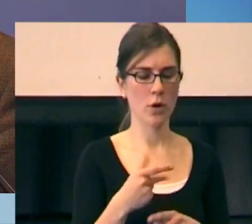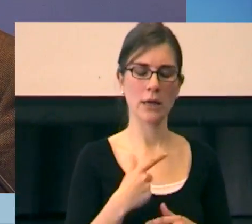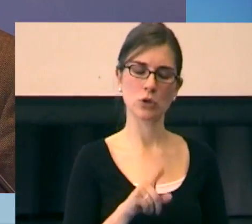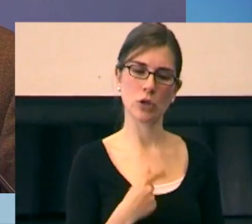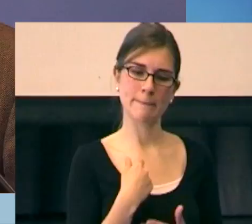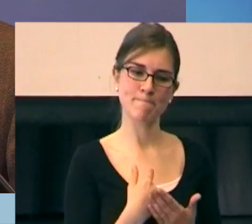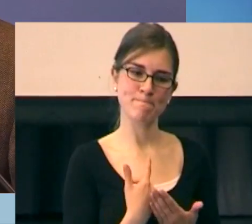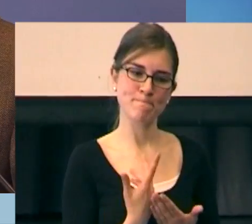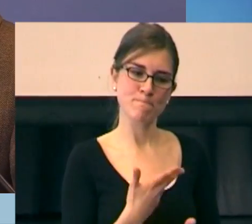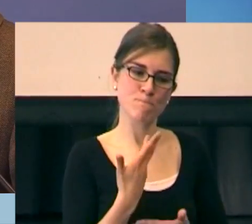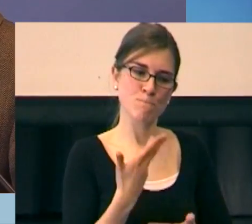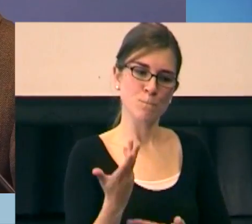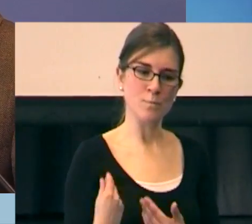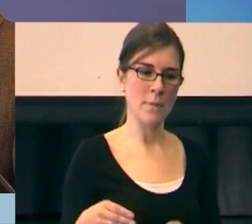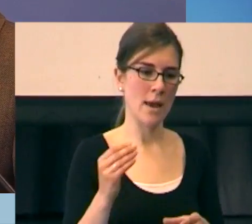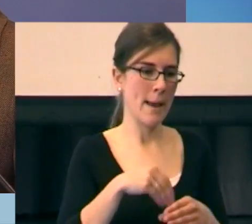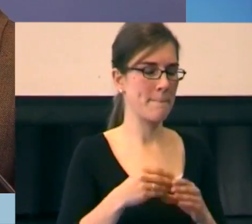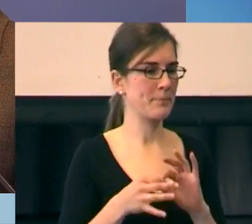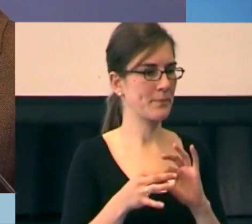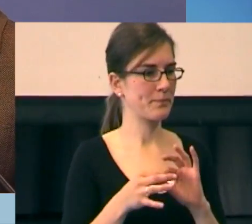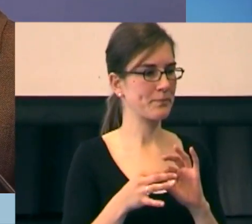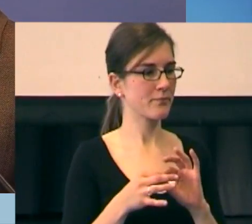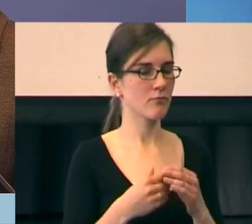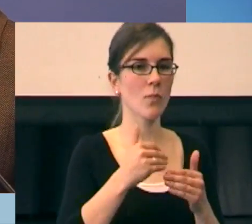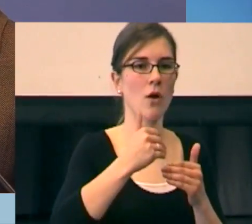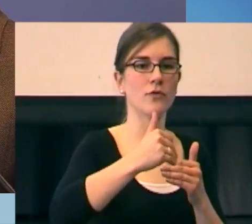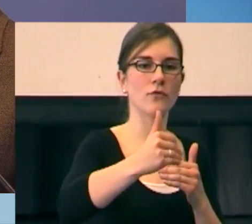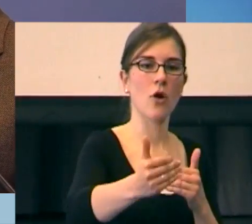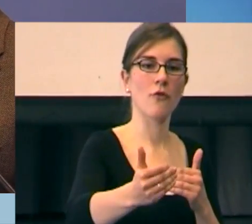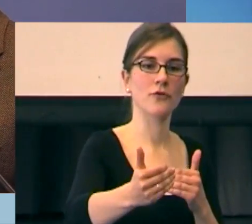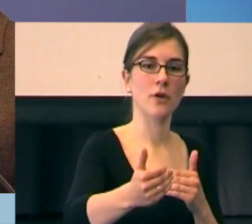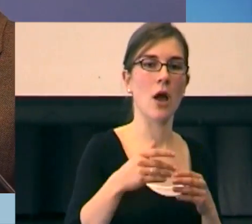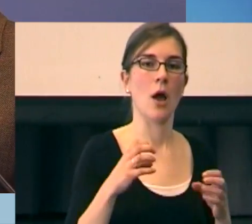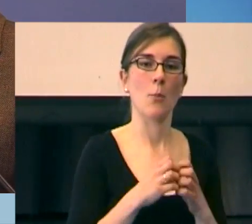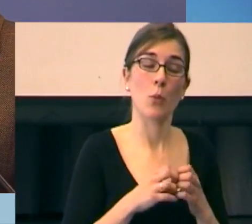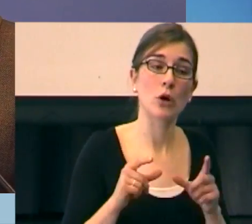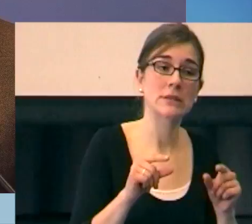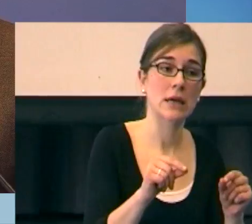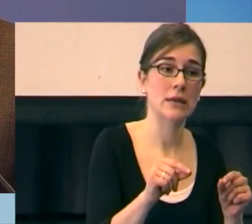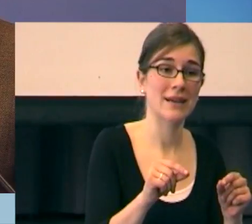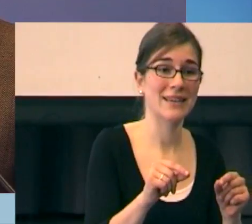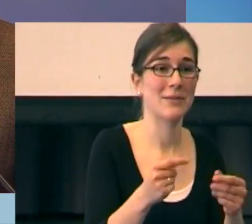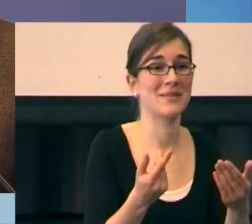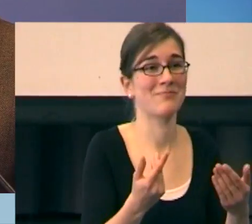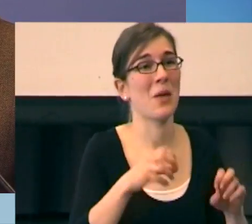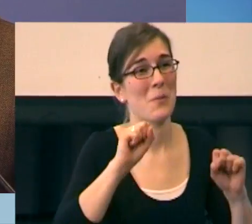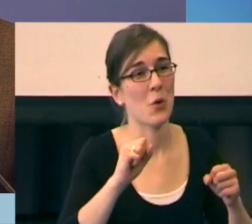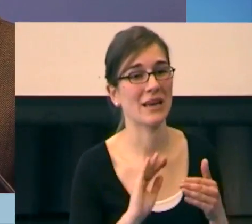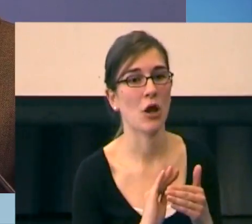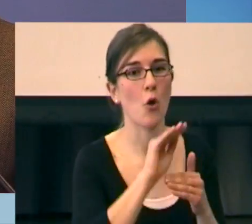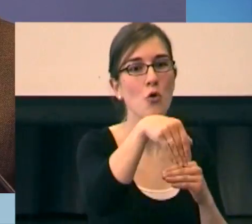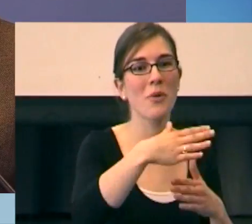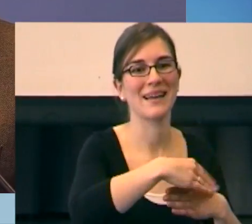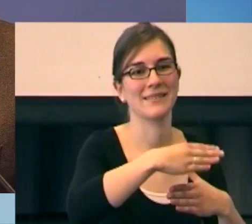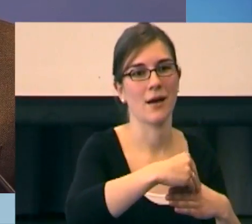berücksichtigen den Aspekt, dass wir häufig Prostatakrebse übertherapieren. Dass wir